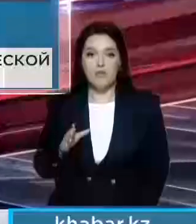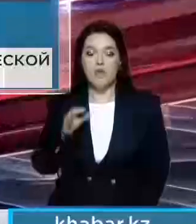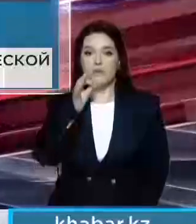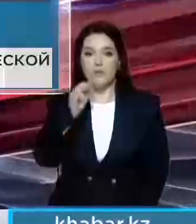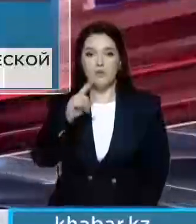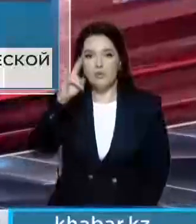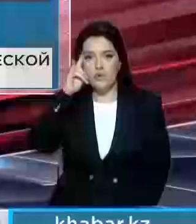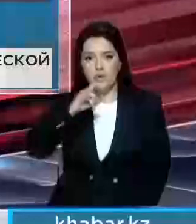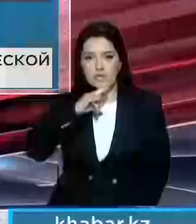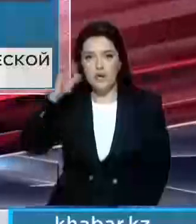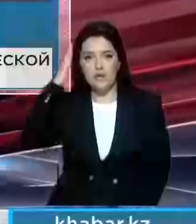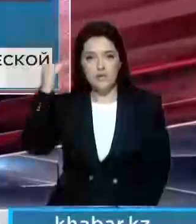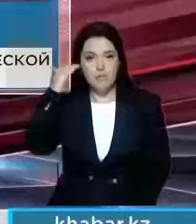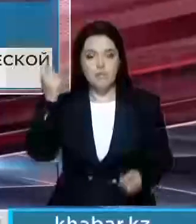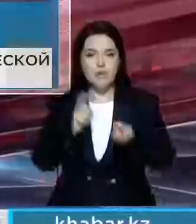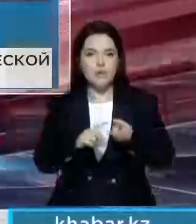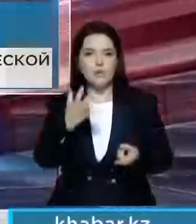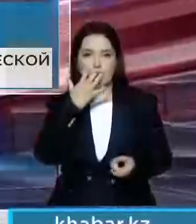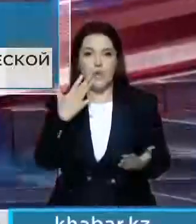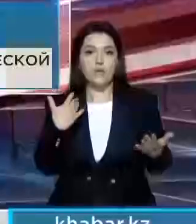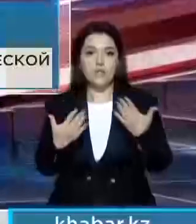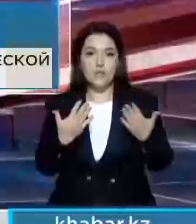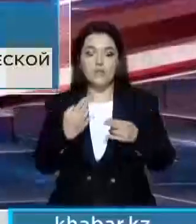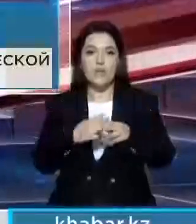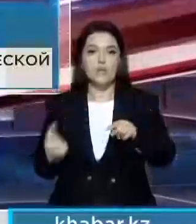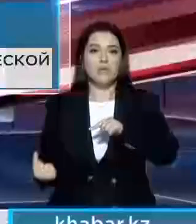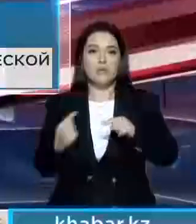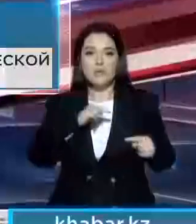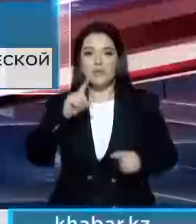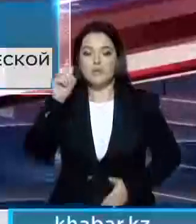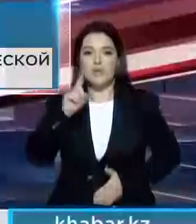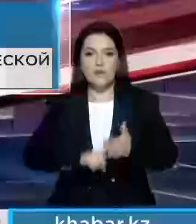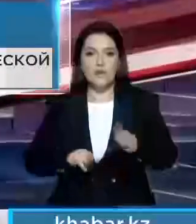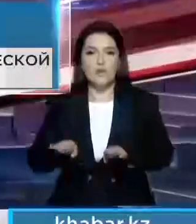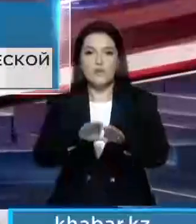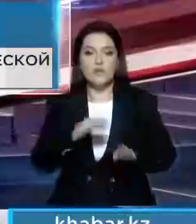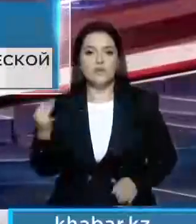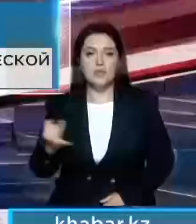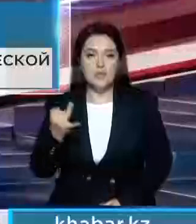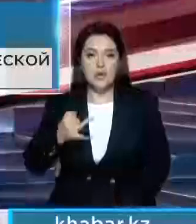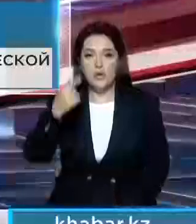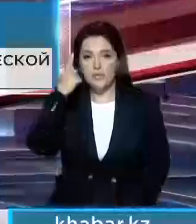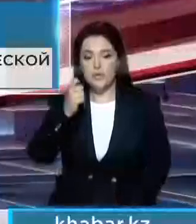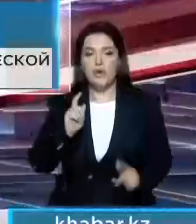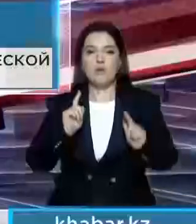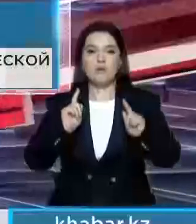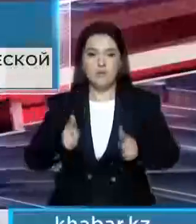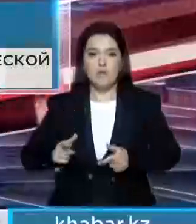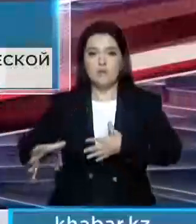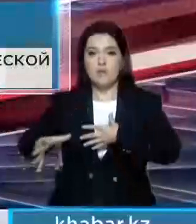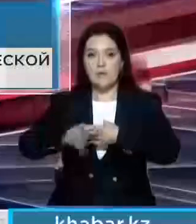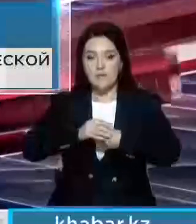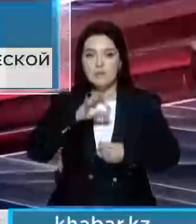Касым-Жомарт Токаев отметил, что Казахстан и Вьетнам связывают теплые отношения, основанные на взаимном доверии и общих интересах, и подчеркнул, что